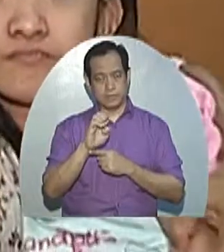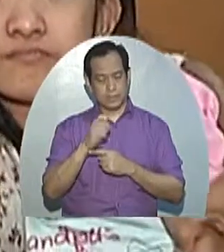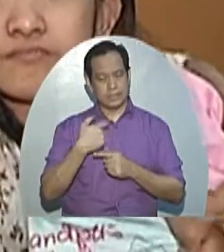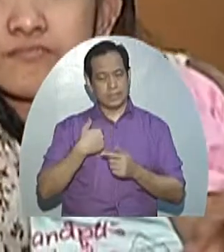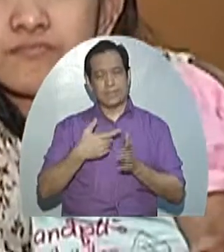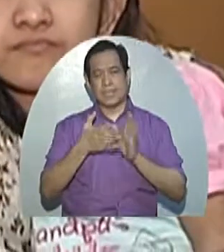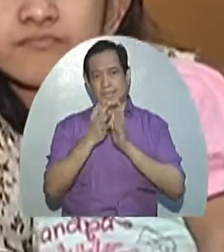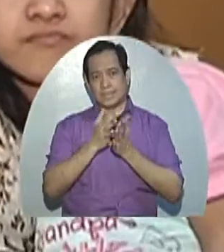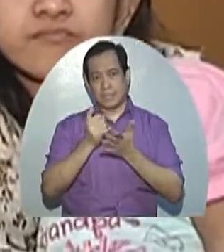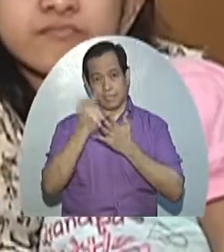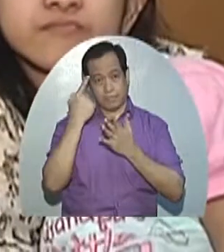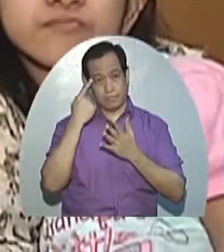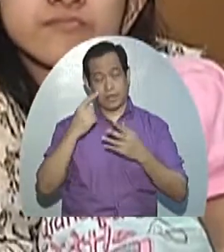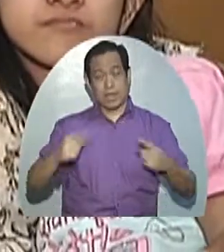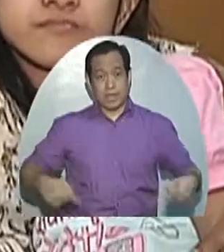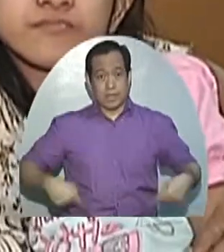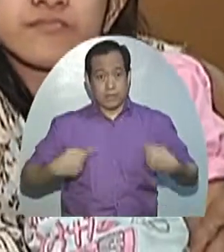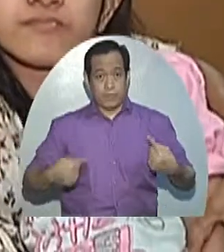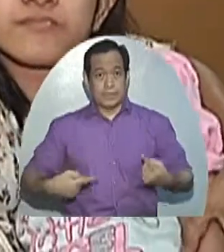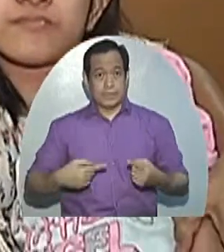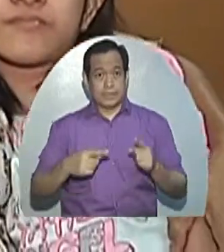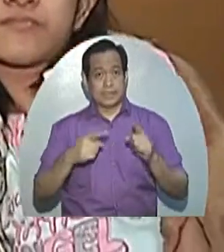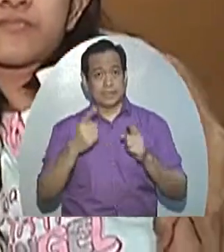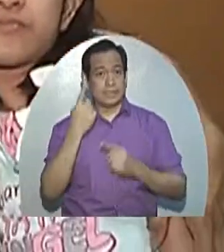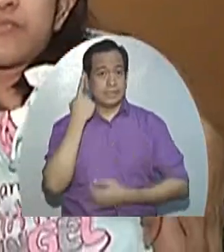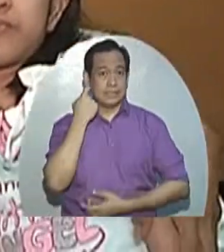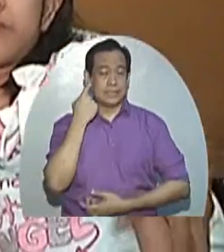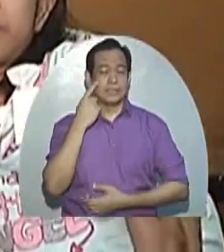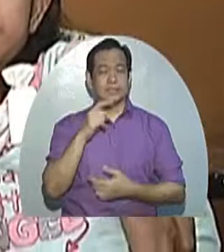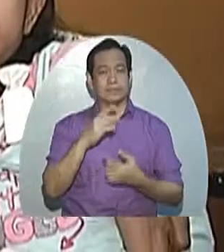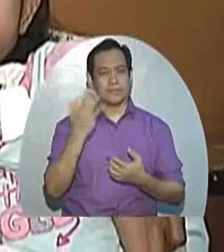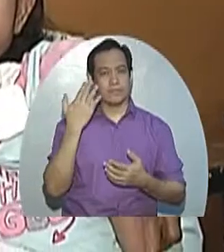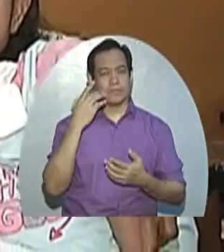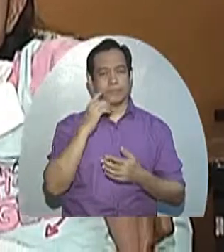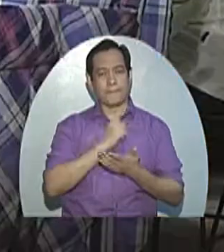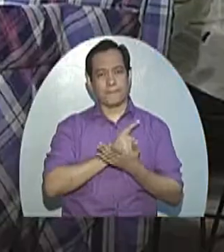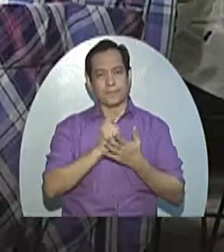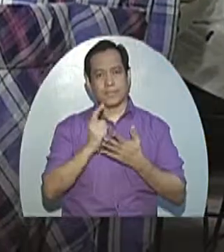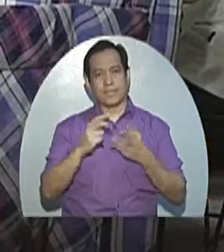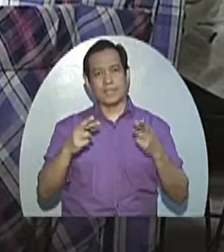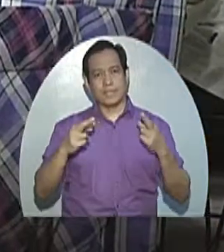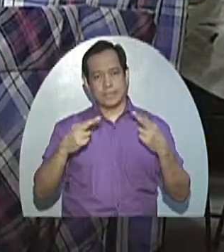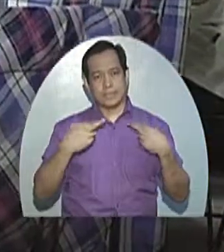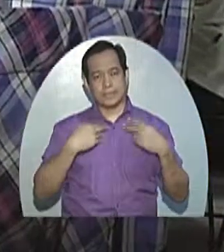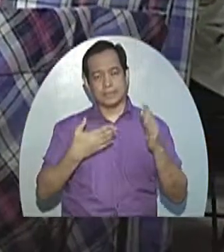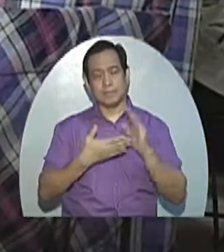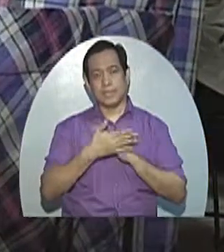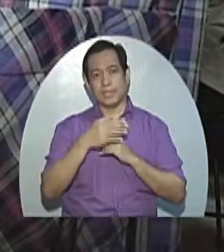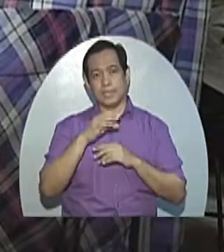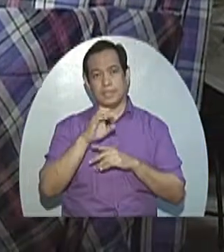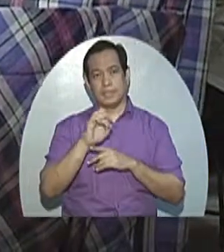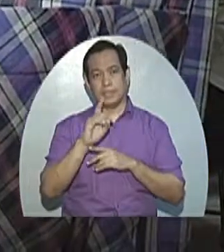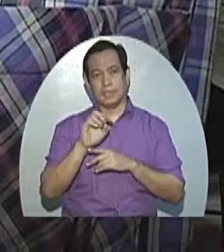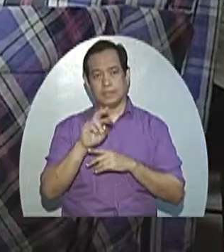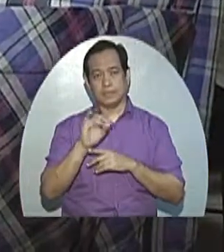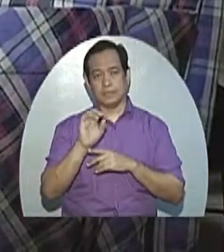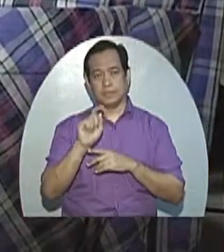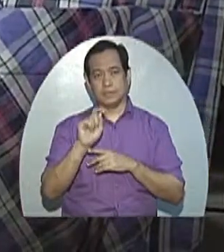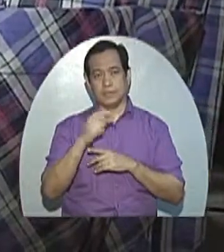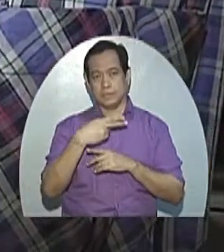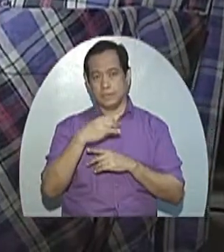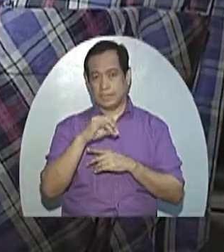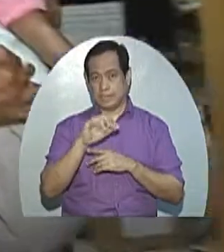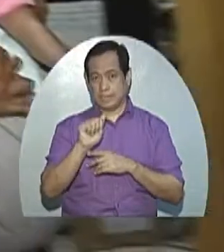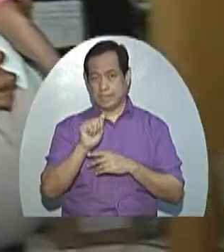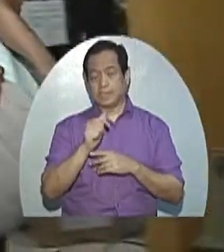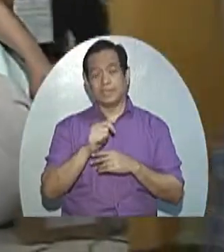ay nananawagan para sa isang wheelchair. Dito lamang nakaraang linggo, natanggap na ni Edtrisha ang